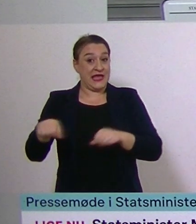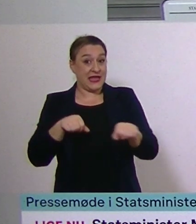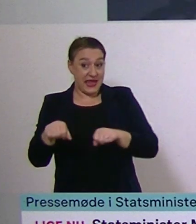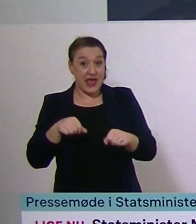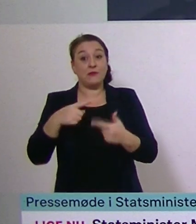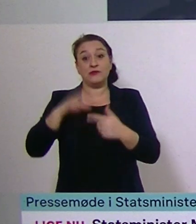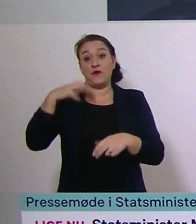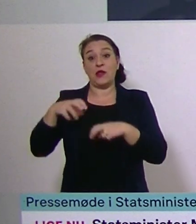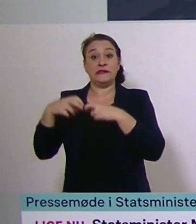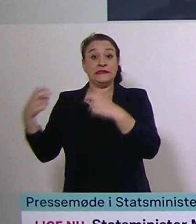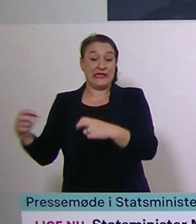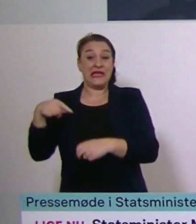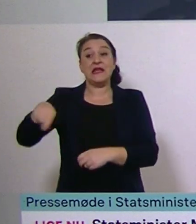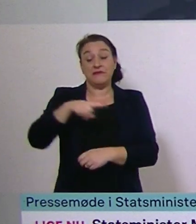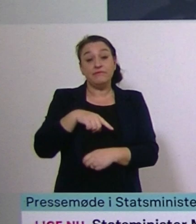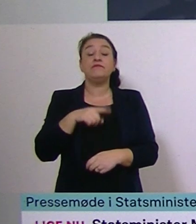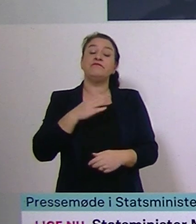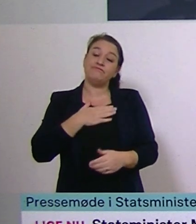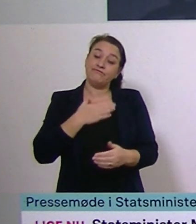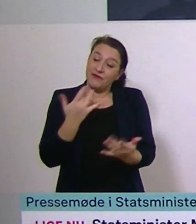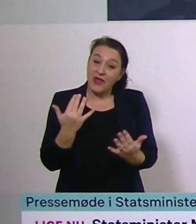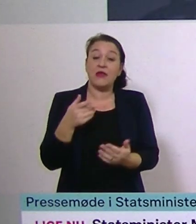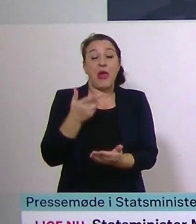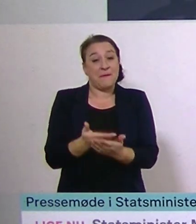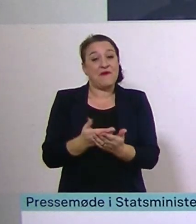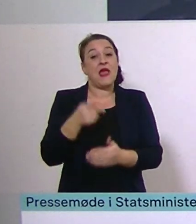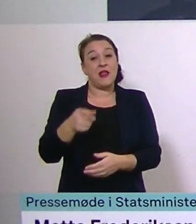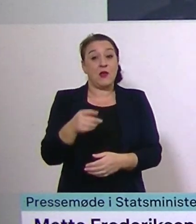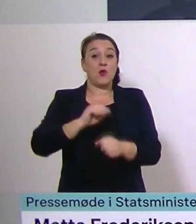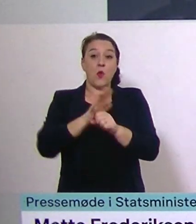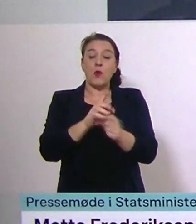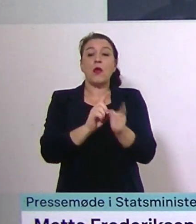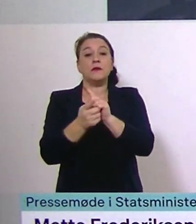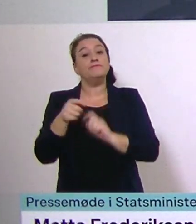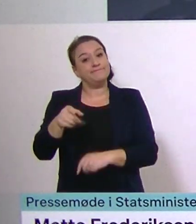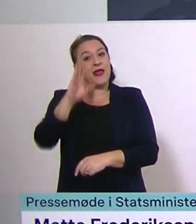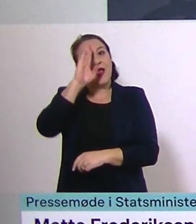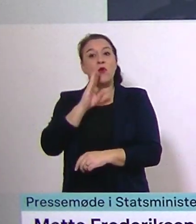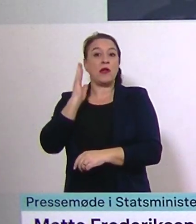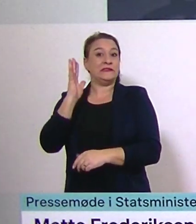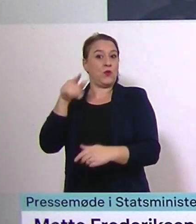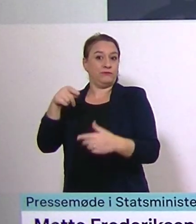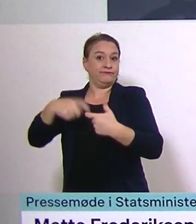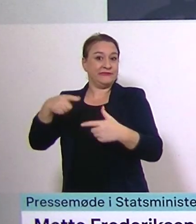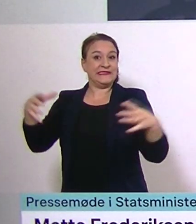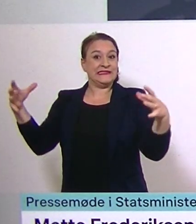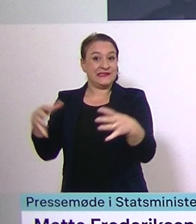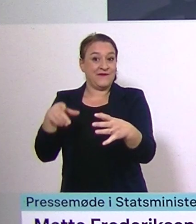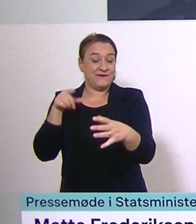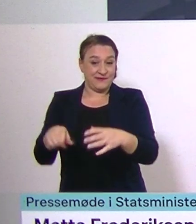kategoriseres som en samfundskritisk sygdom, og at der på ny indføres krav om coronapads.